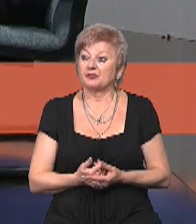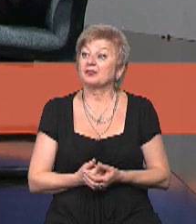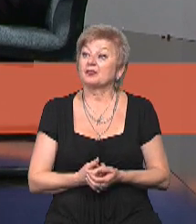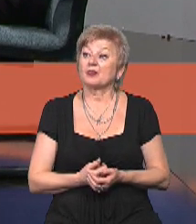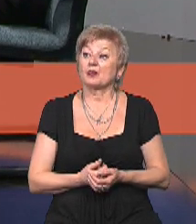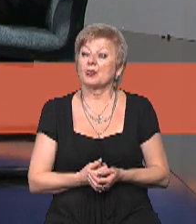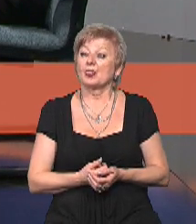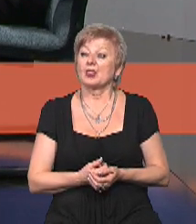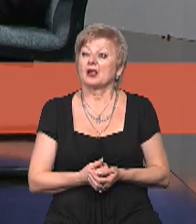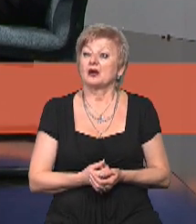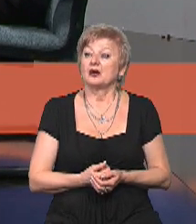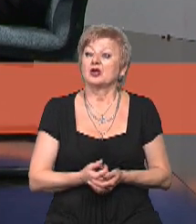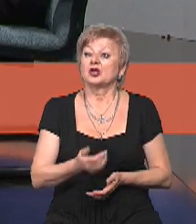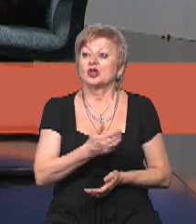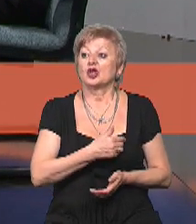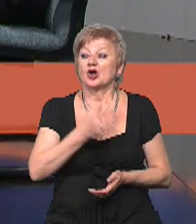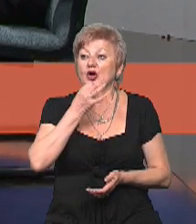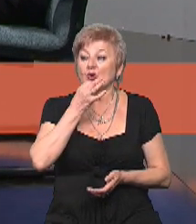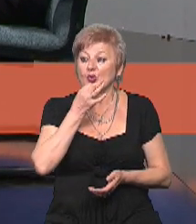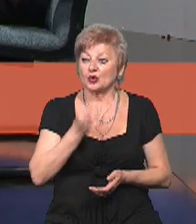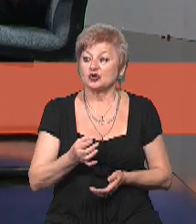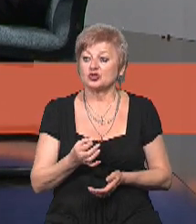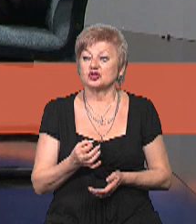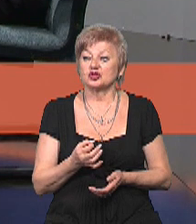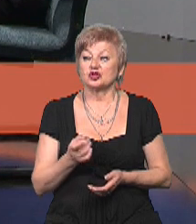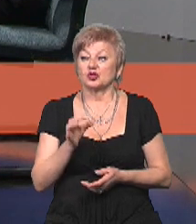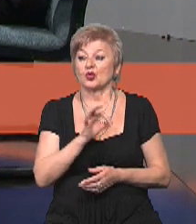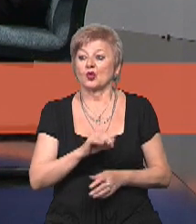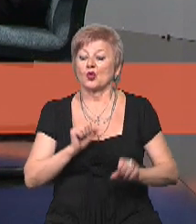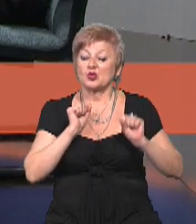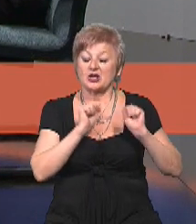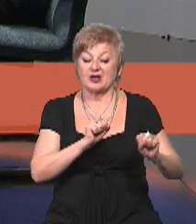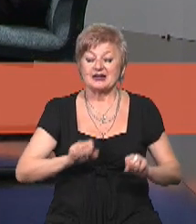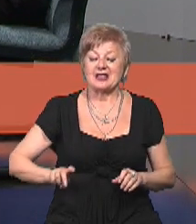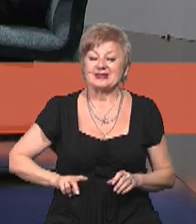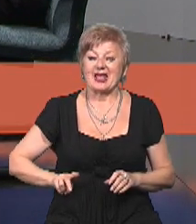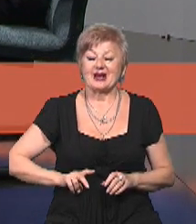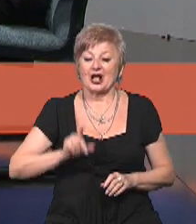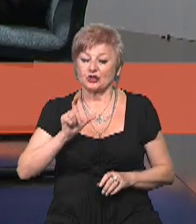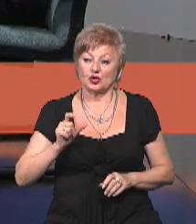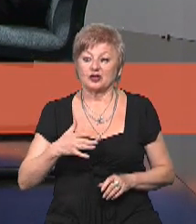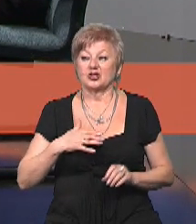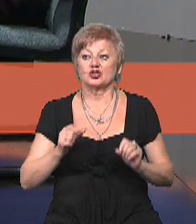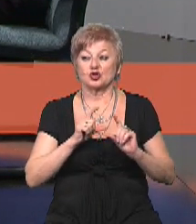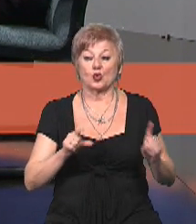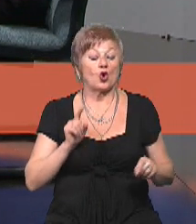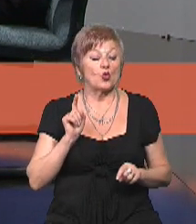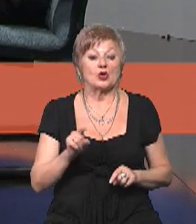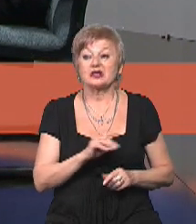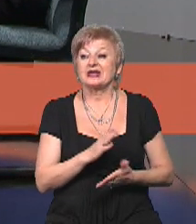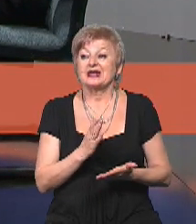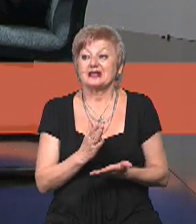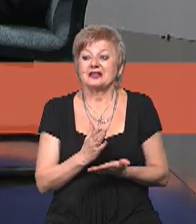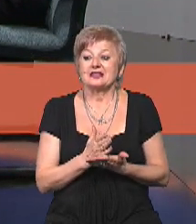Так, пані. Я хочу сказати декілька слів на захист директорів наших шкіл. Наразі вони ще не мають